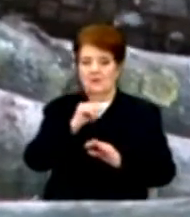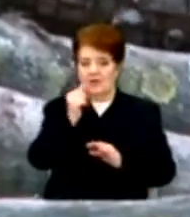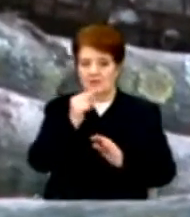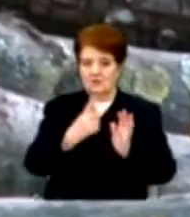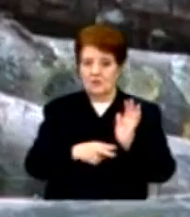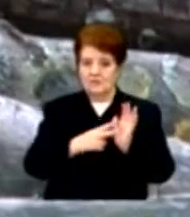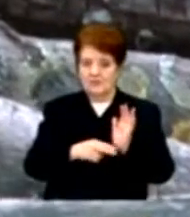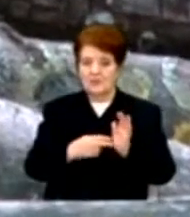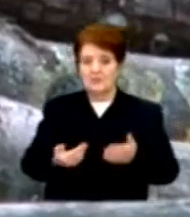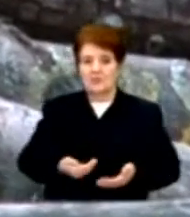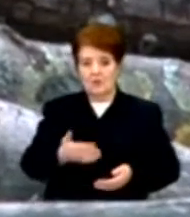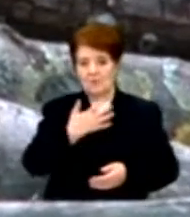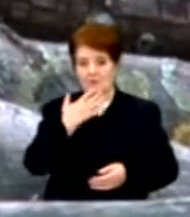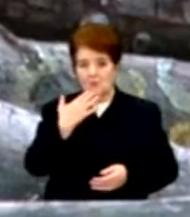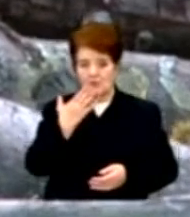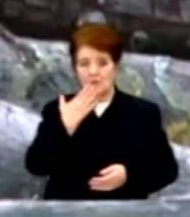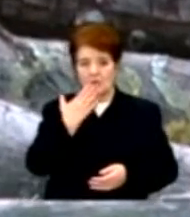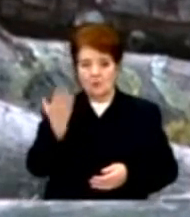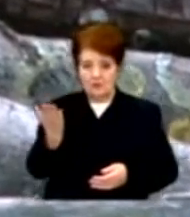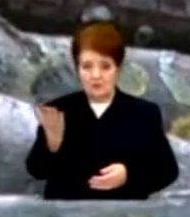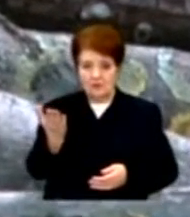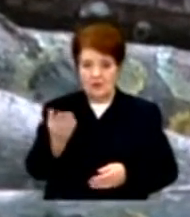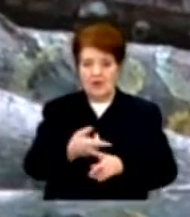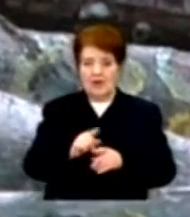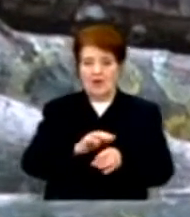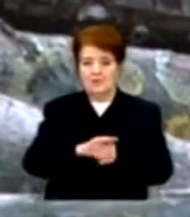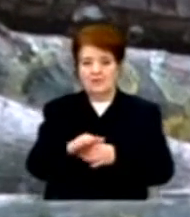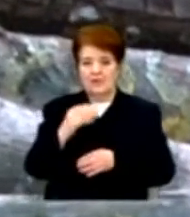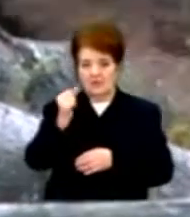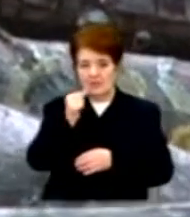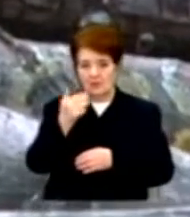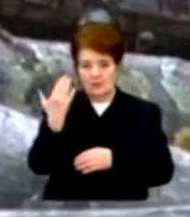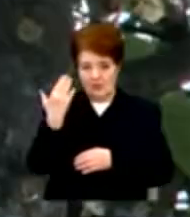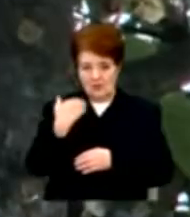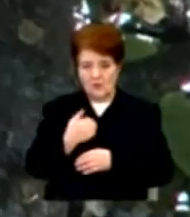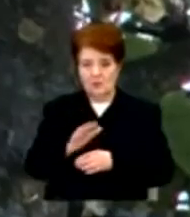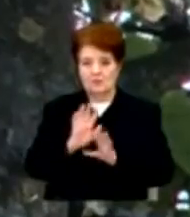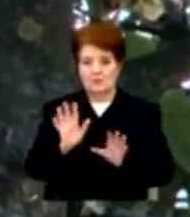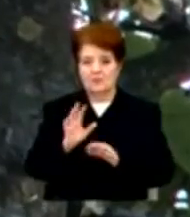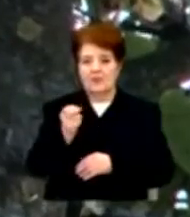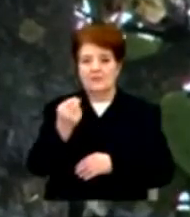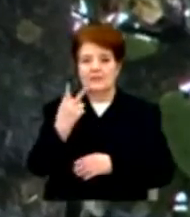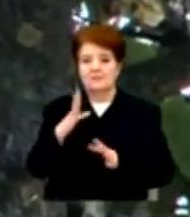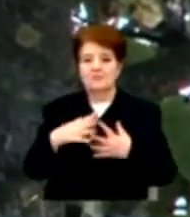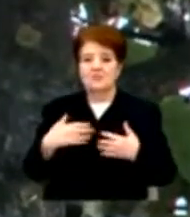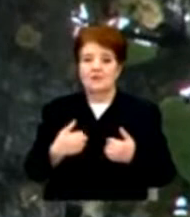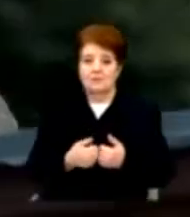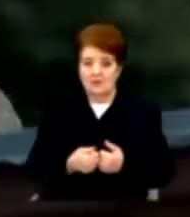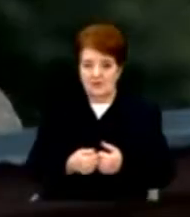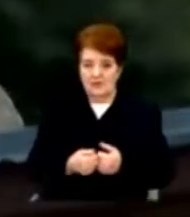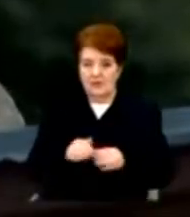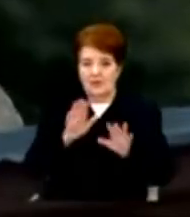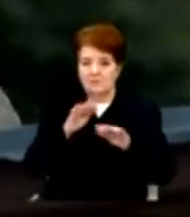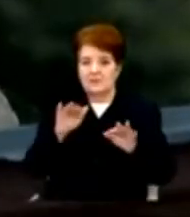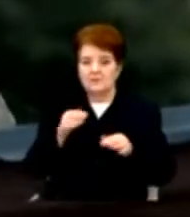trăiau mai multe mii de perechi. La ultimul recensământ realizat anul trecut au mai fost identificate doar 13 familii. Păsările nu